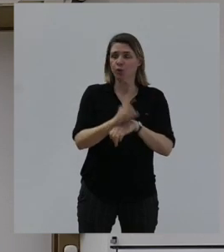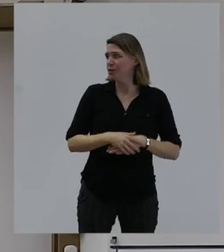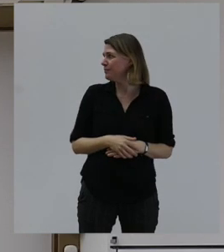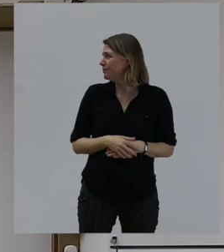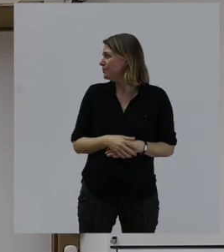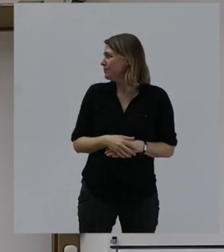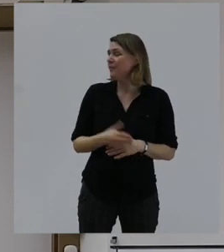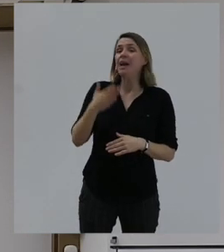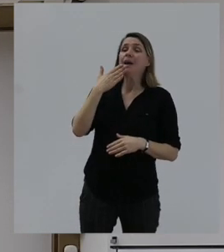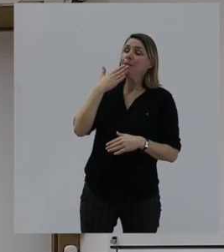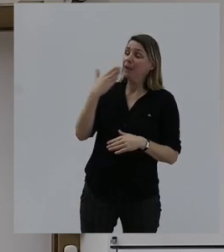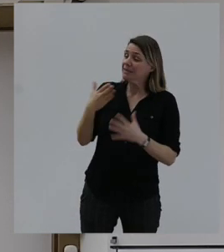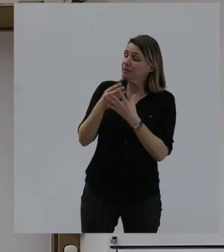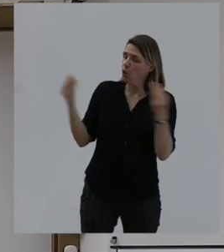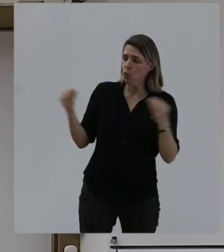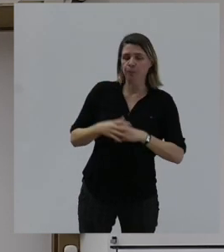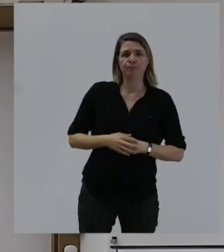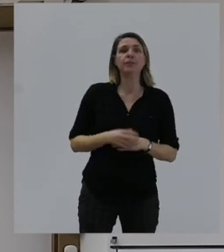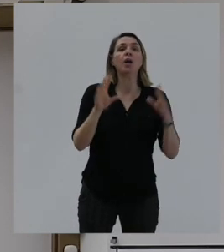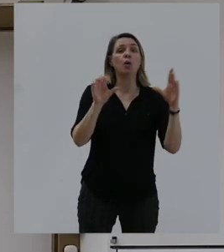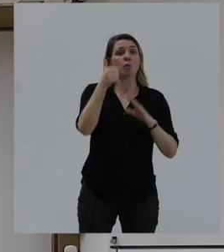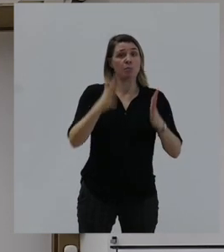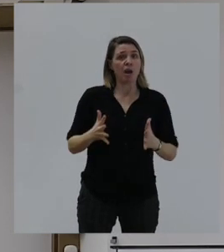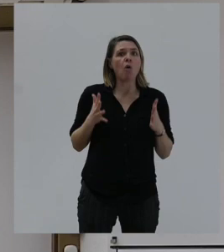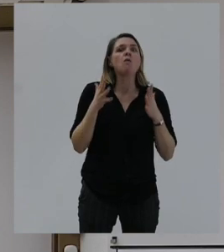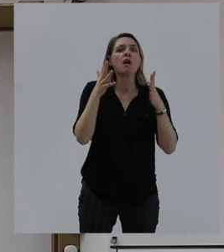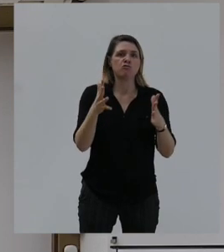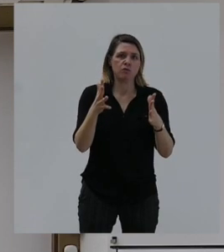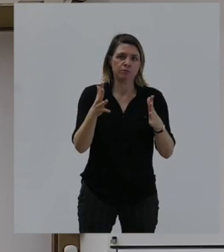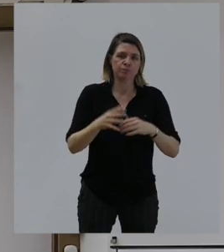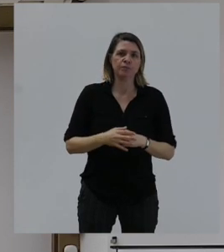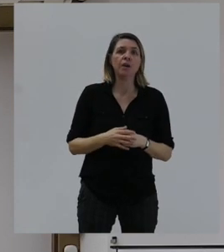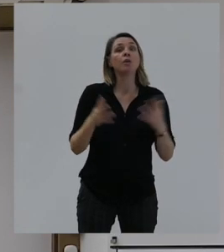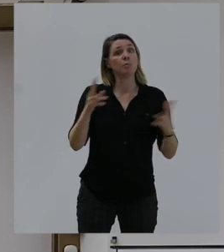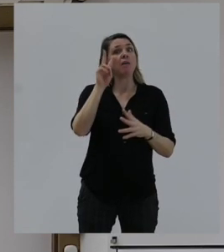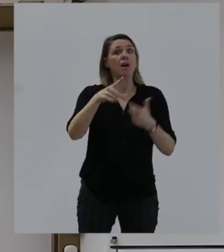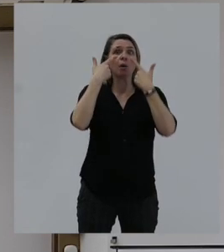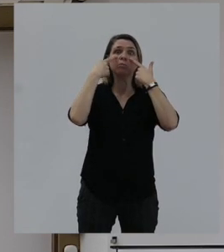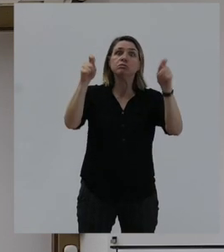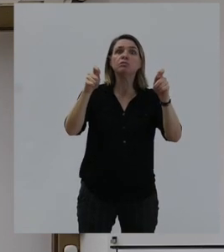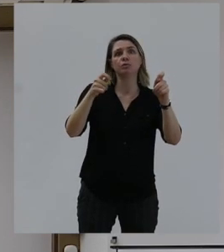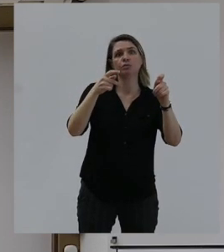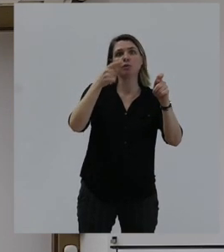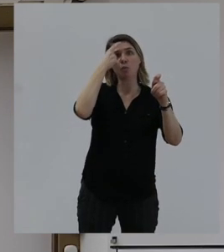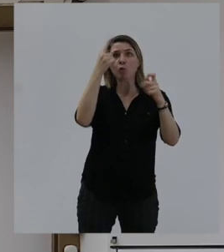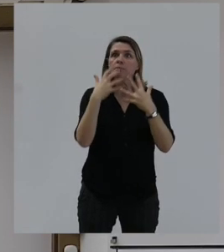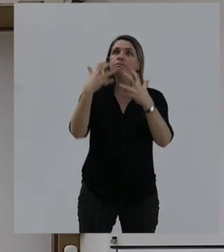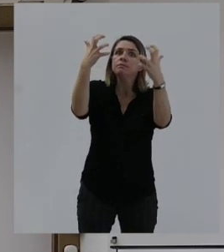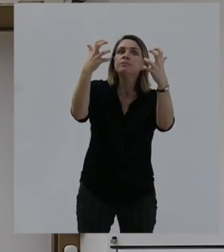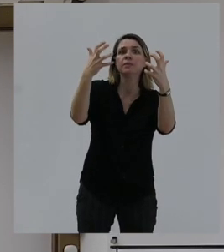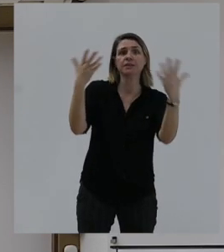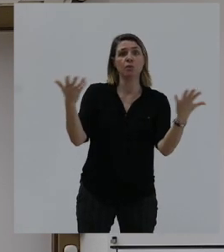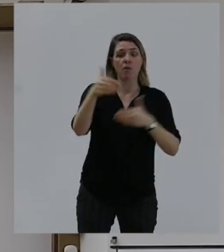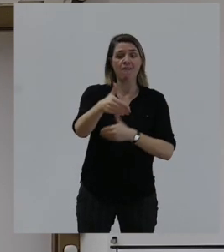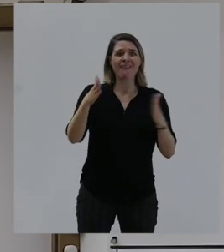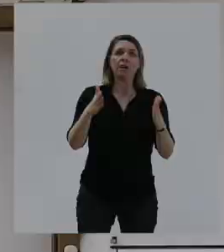Merci beaucoup. Donc, notre premier engagement concerne ce qui est peut-être le plus visible actuellement aux yeux de toutes et tous, c'est notre cadre